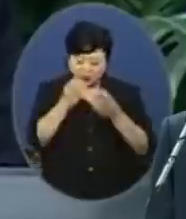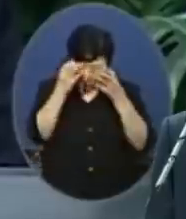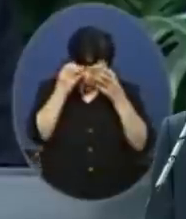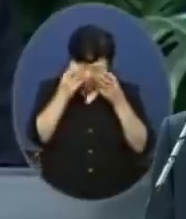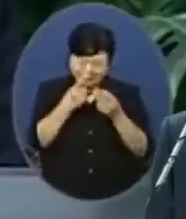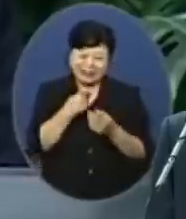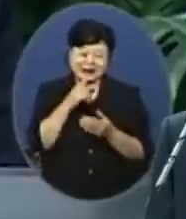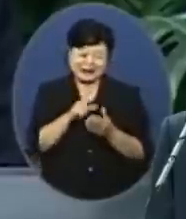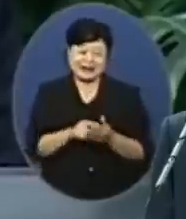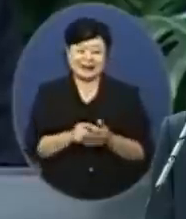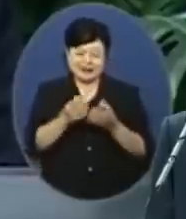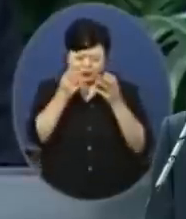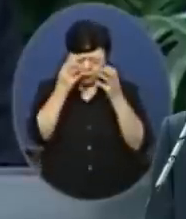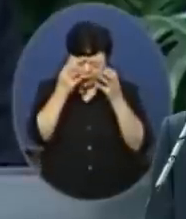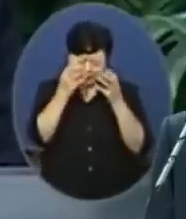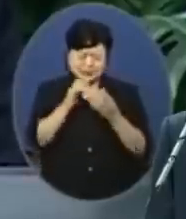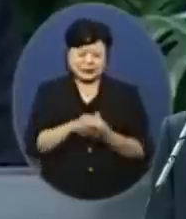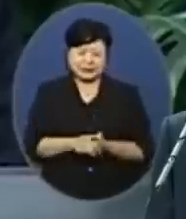고난당할 때 고난을